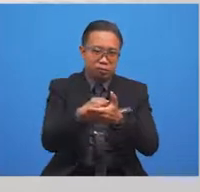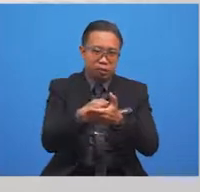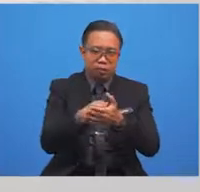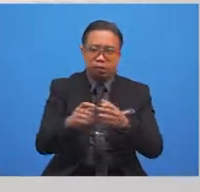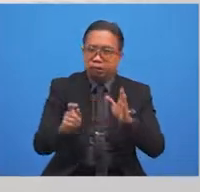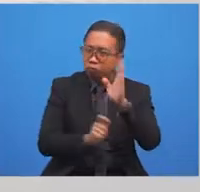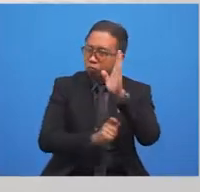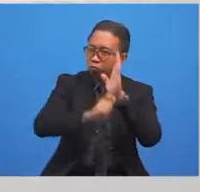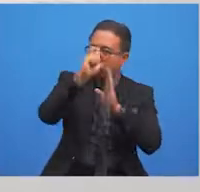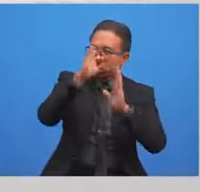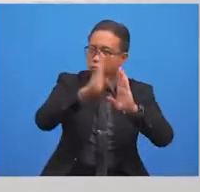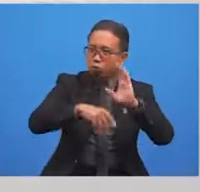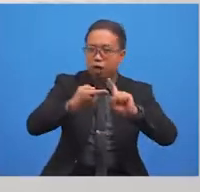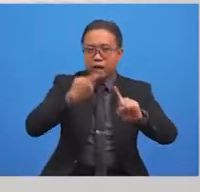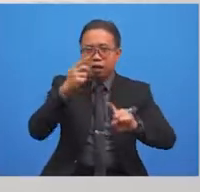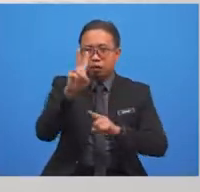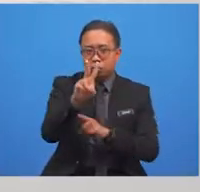ketinggian kurang daripada